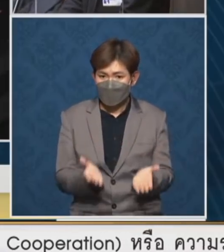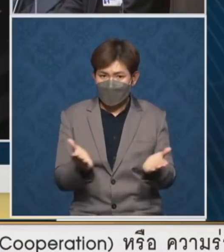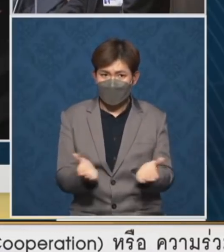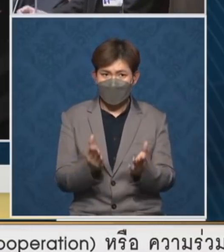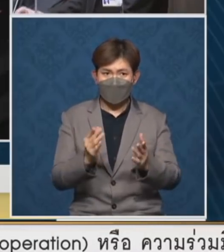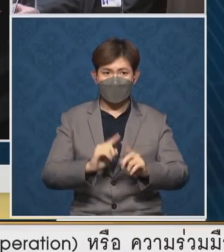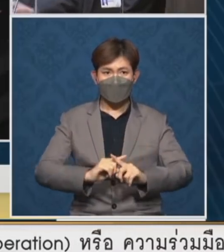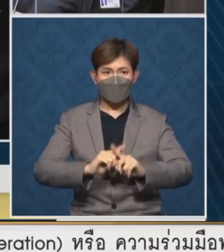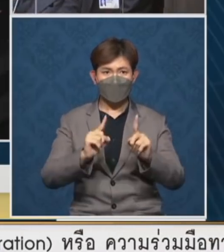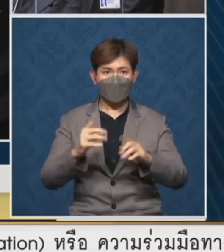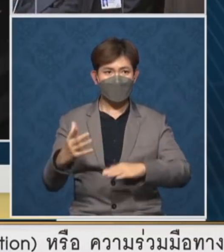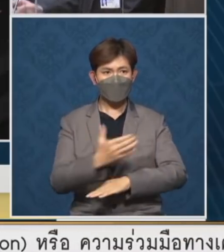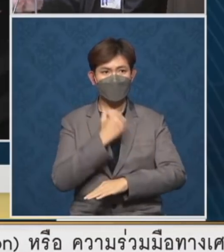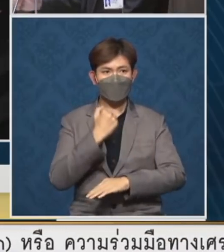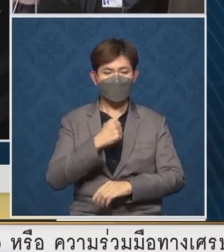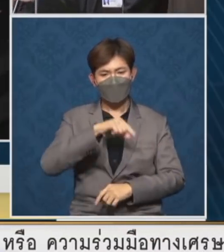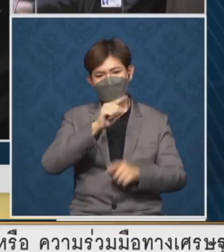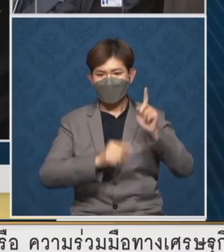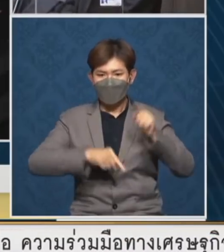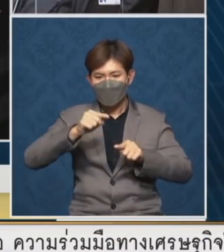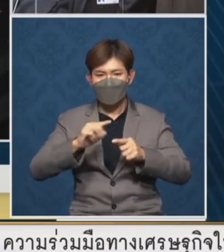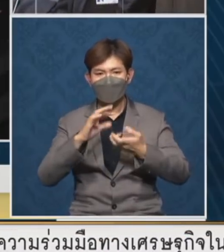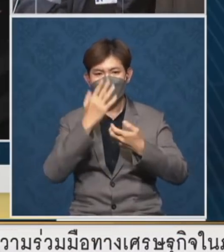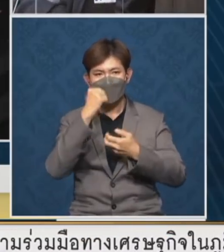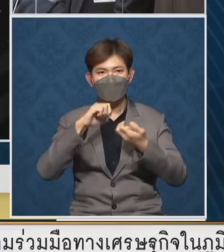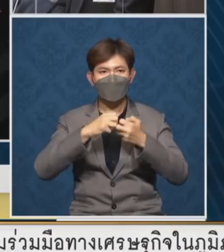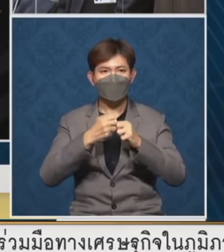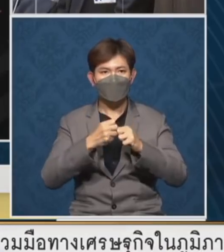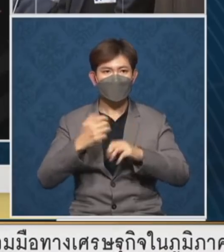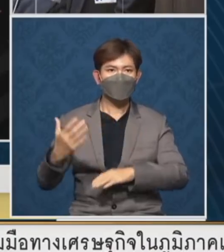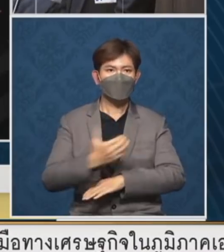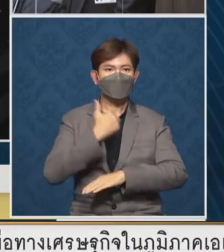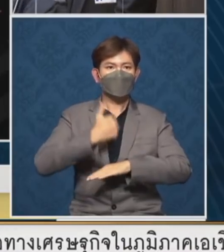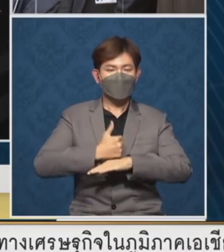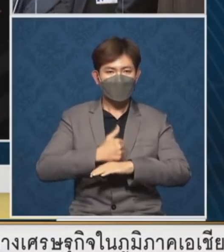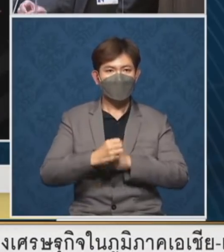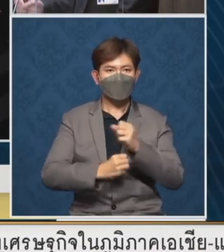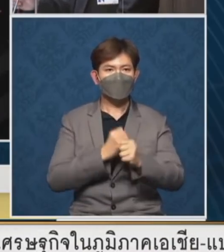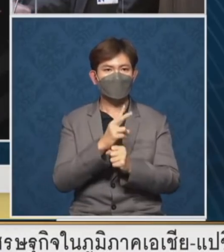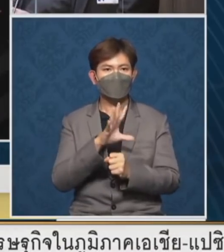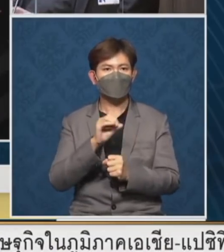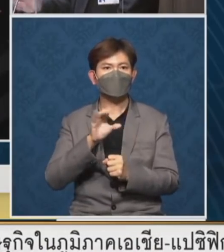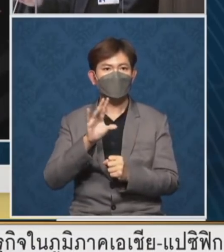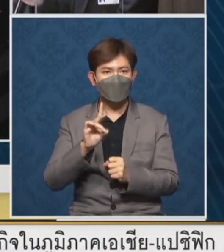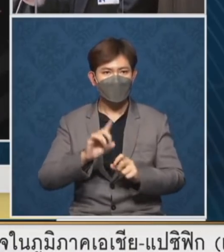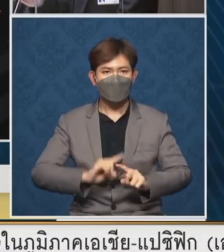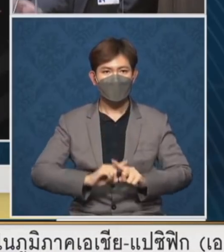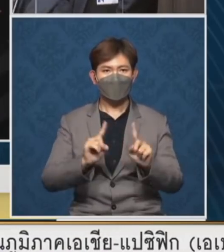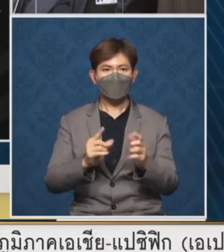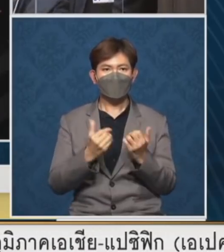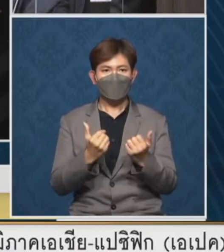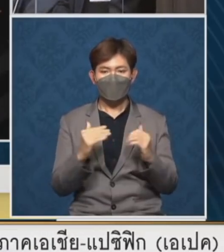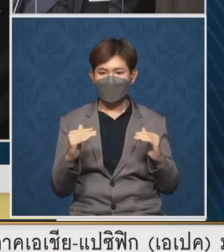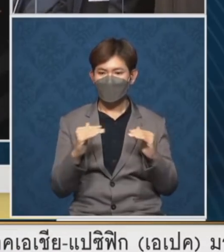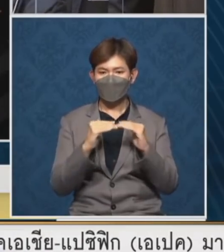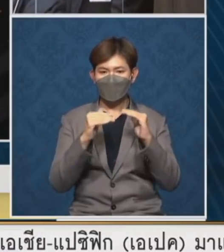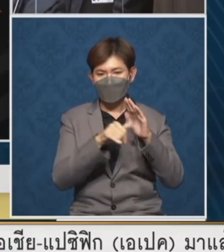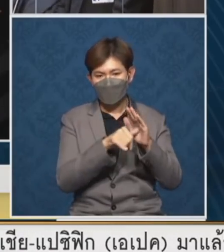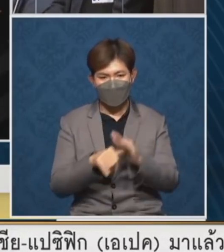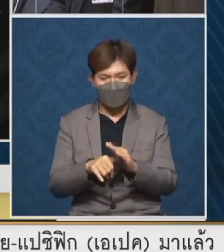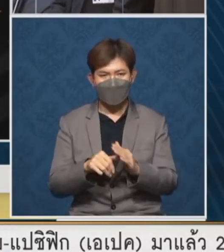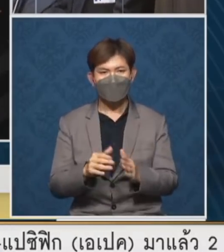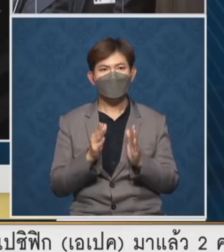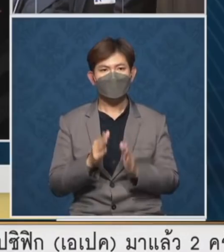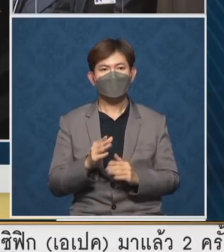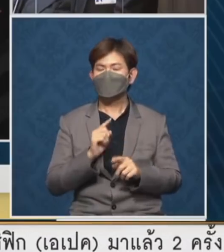วะการเมืองที่ไม่นิ่งมาตั้งแต่มีรัฐประหาร57จนตอนนี้ก็ยังไม่มีการละเมิดสิทธิส่วนบุคคลเ